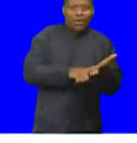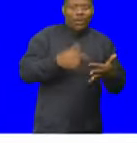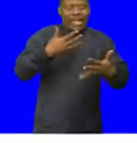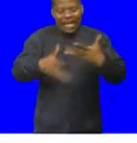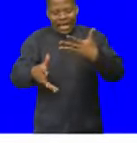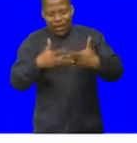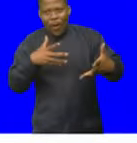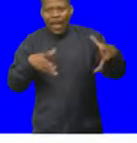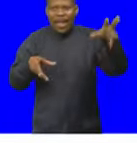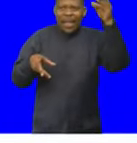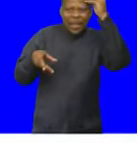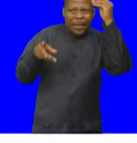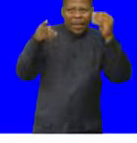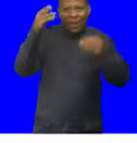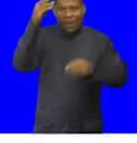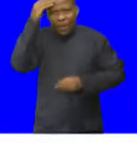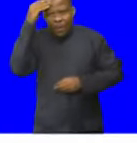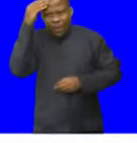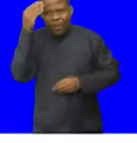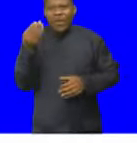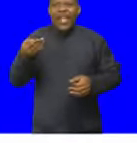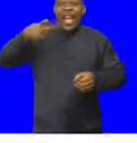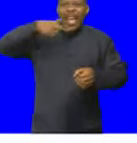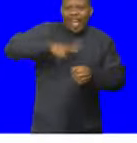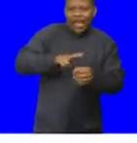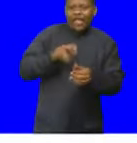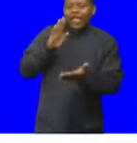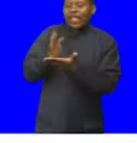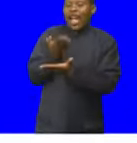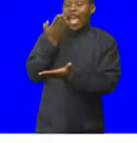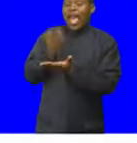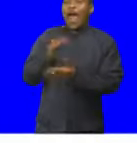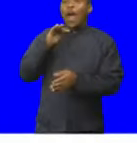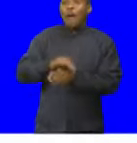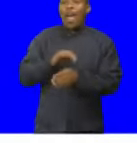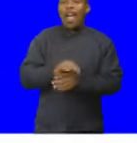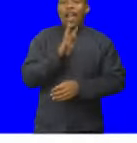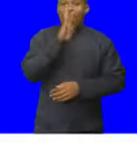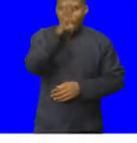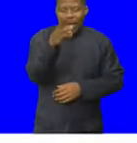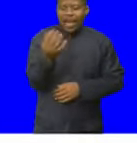konke lesitakuthola sidawubuya nako. Babili